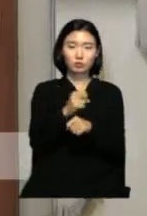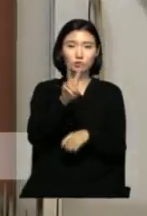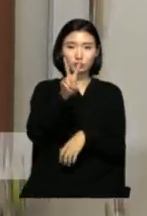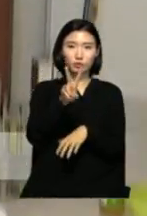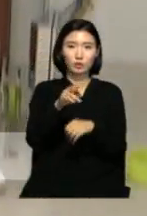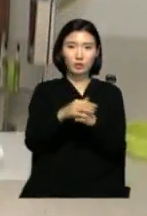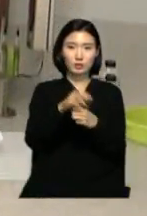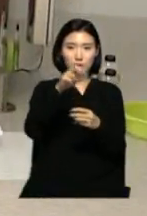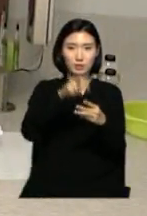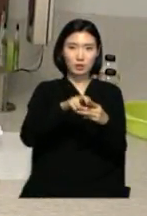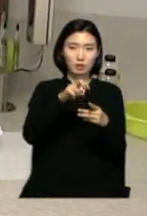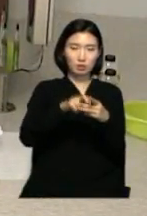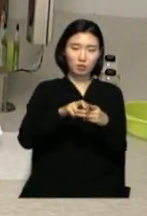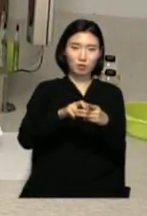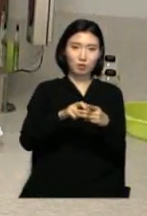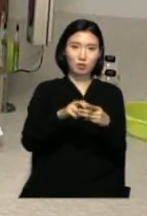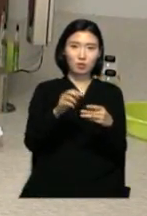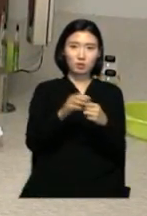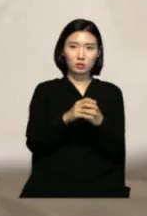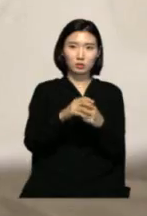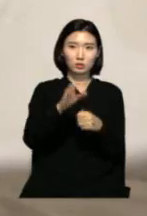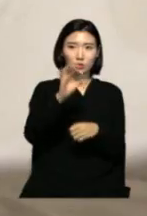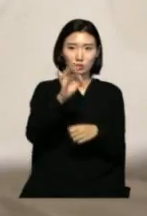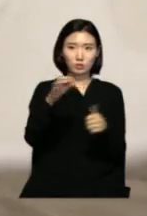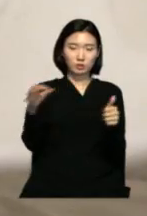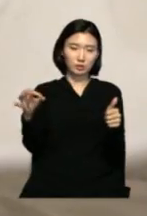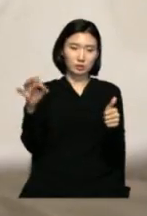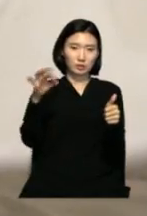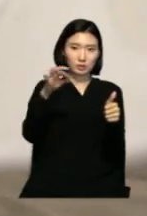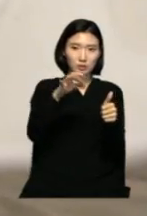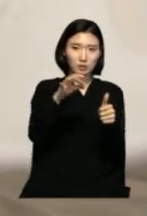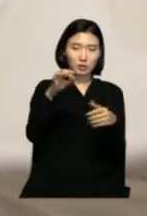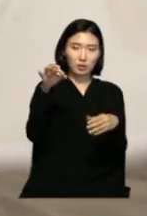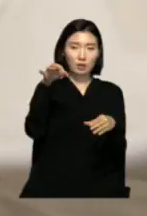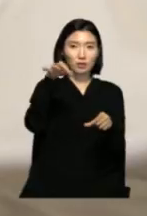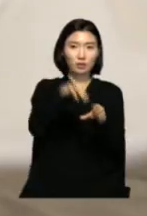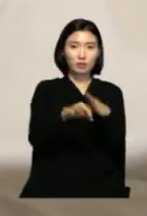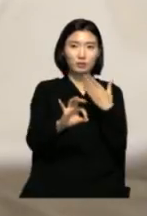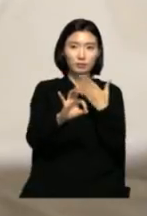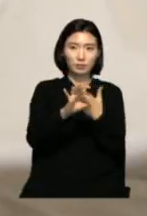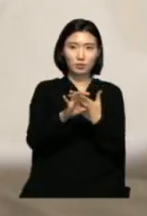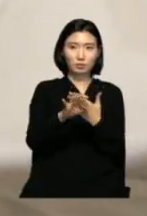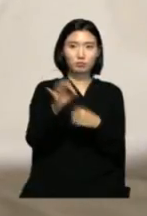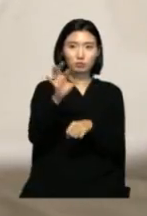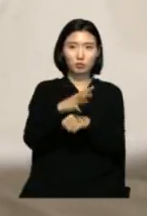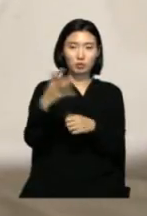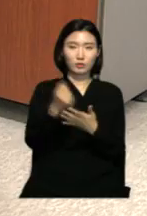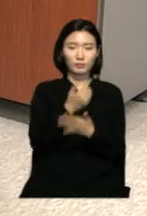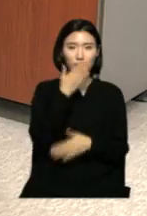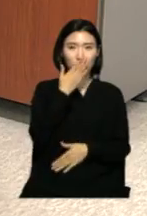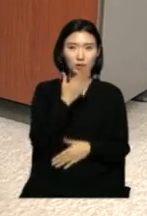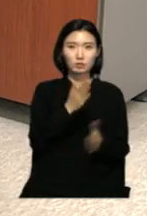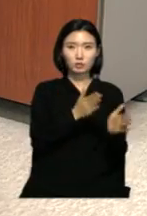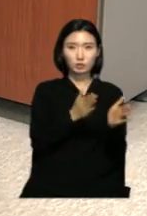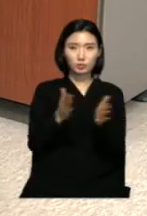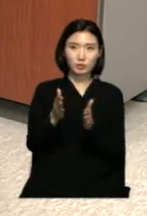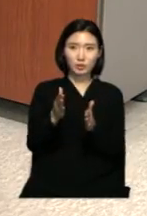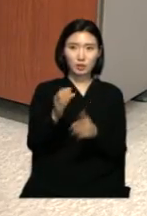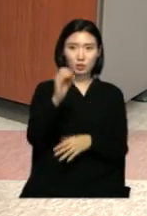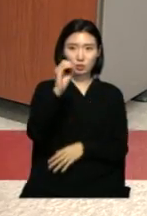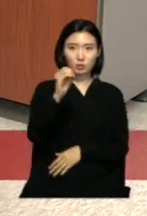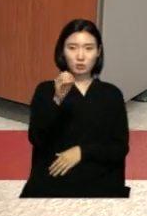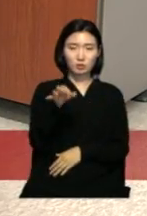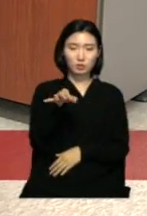센터에 준비된 동전 코인을 발효기에 넣으면 무료로 EM을 얻을 수 있습니다. 준비된 코인을 투입기에